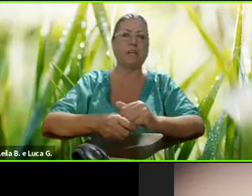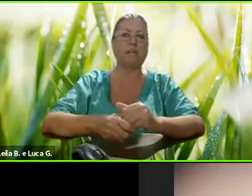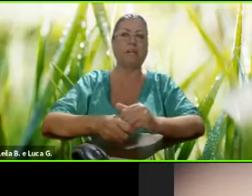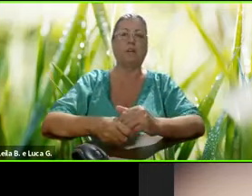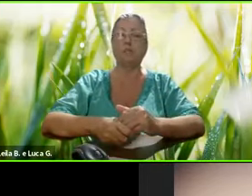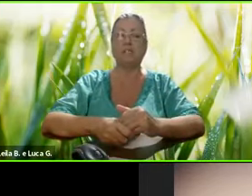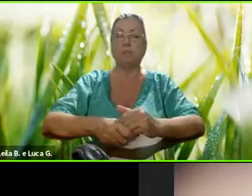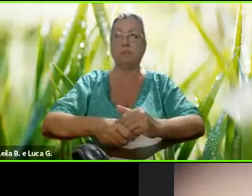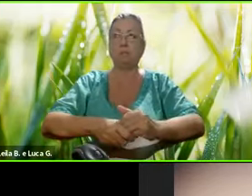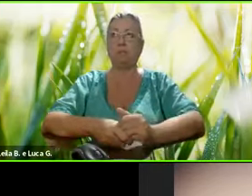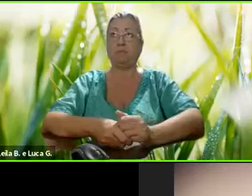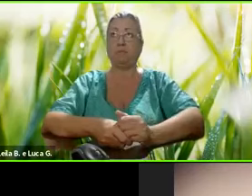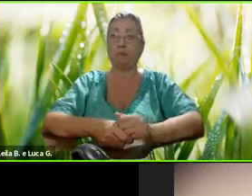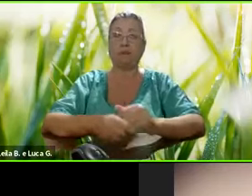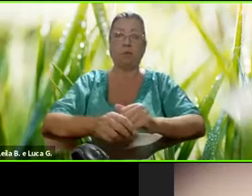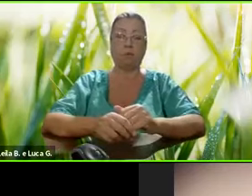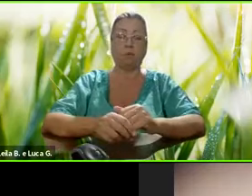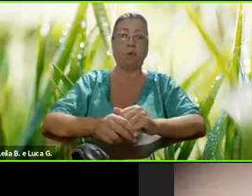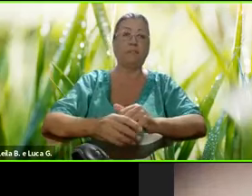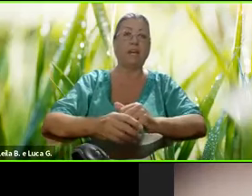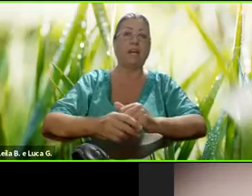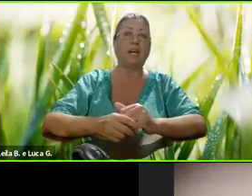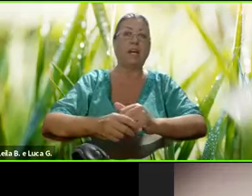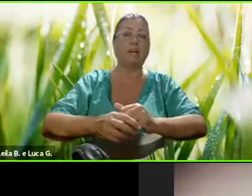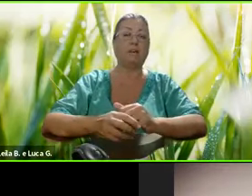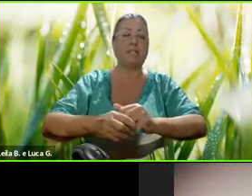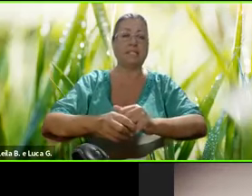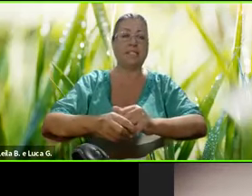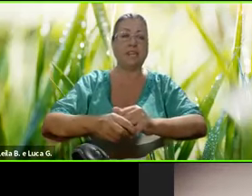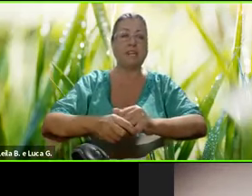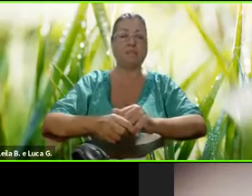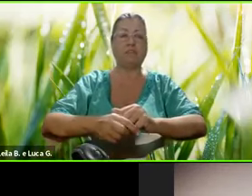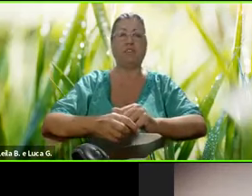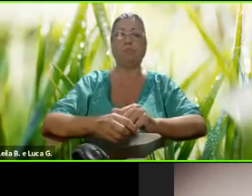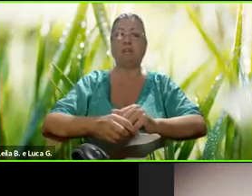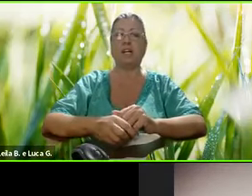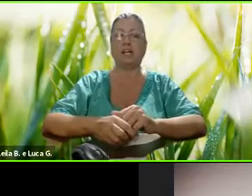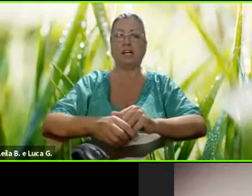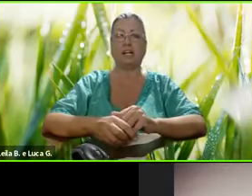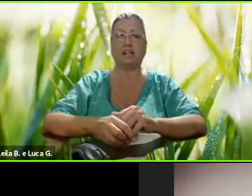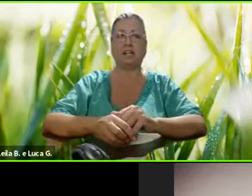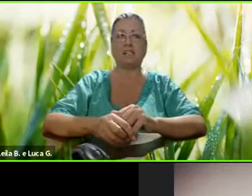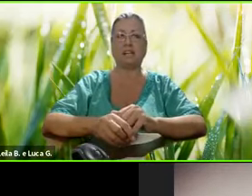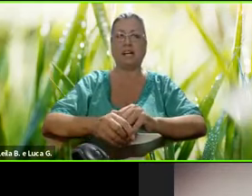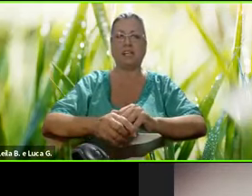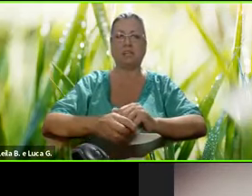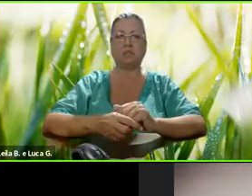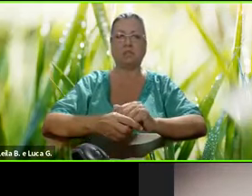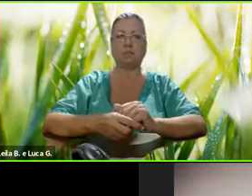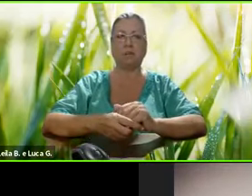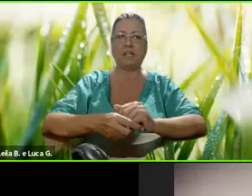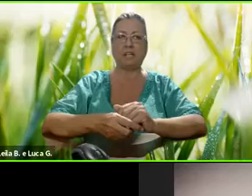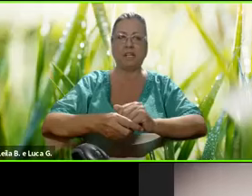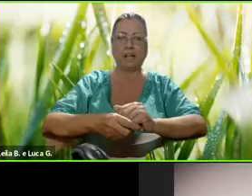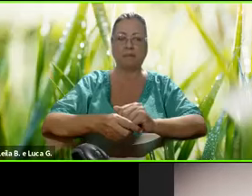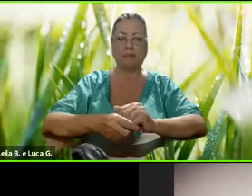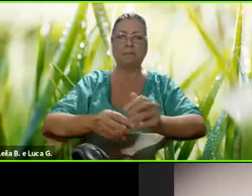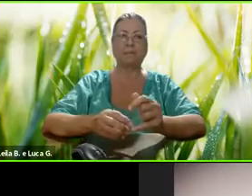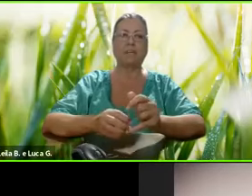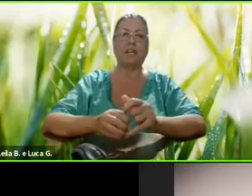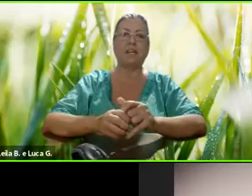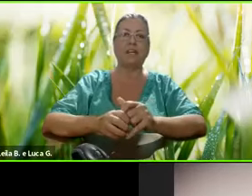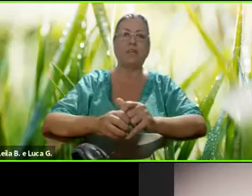voi. Noi siamo qui per voi comunque. Questa sera facciamo la serata sulla